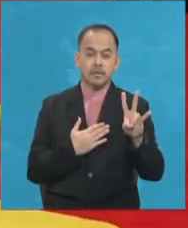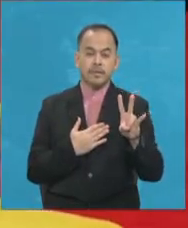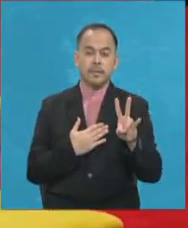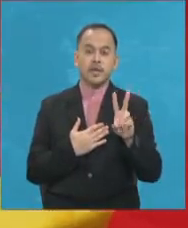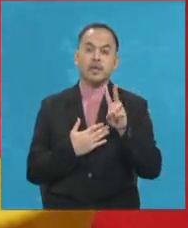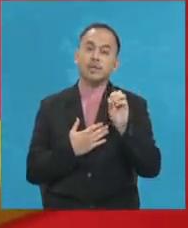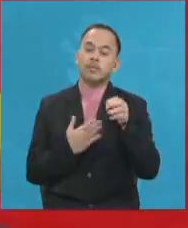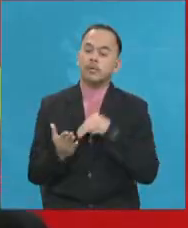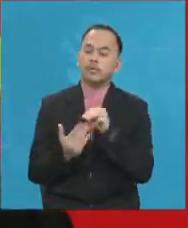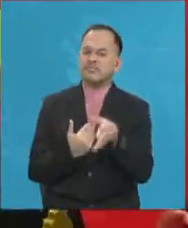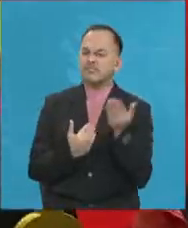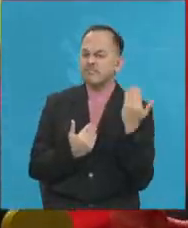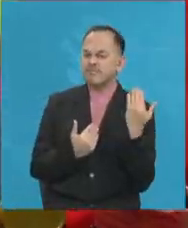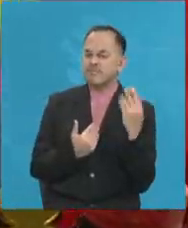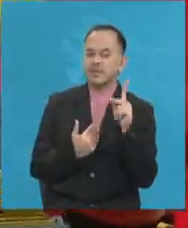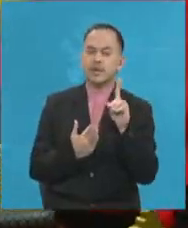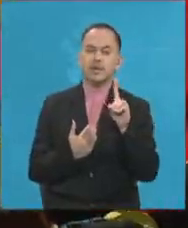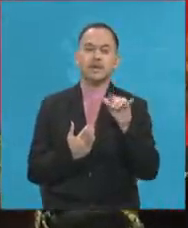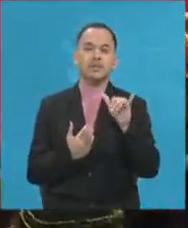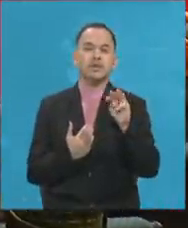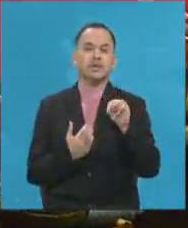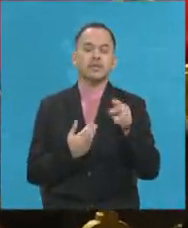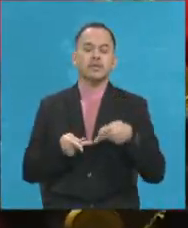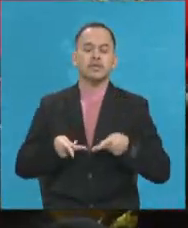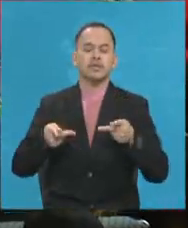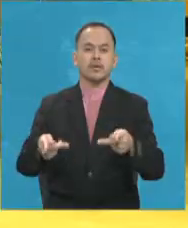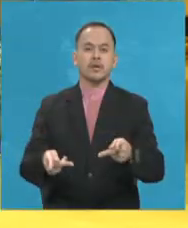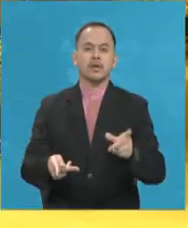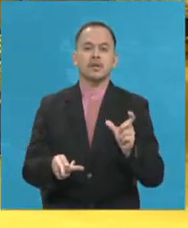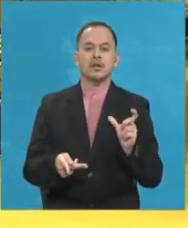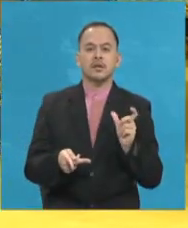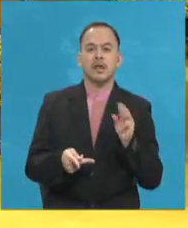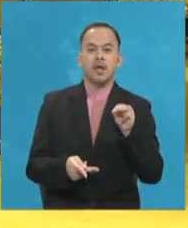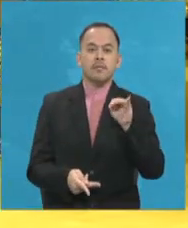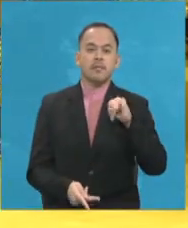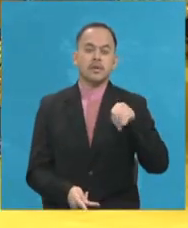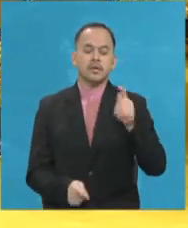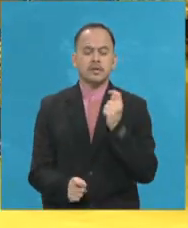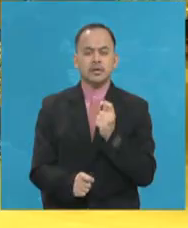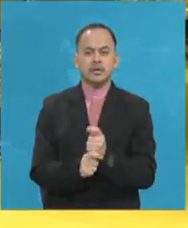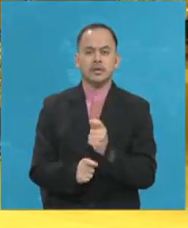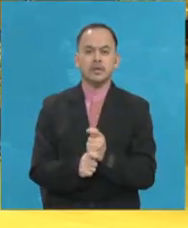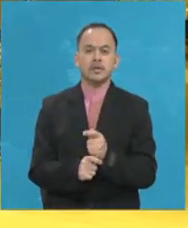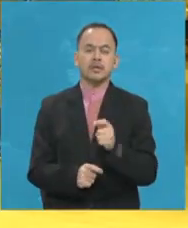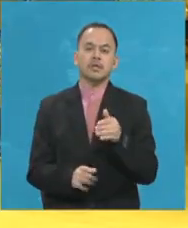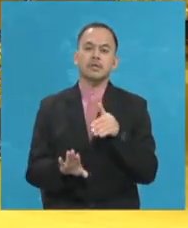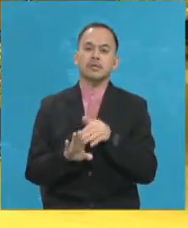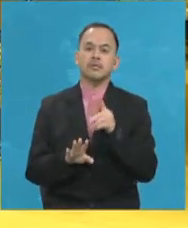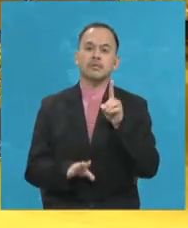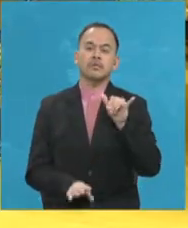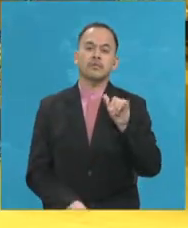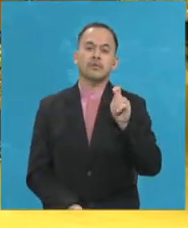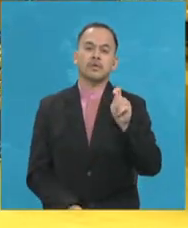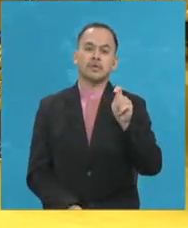melalu kebawah duli Yang Maha Mulia berkenan menggunakan Lencana ^ meja tetap kepada Juli yang teramat